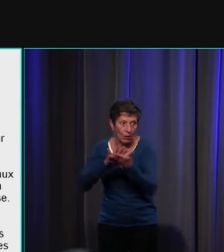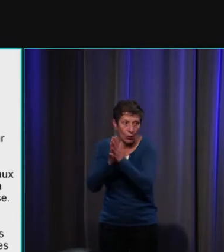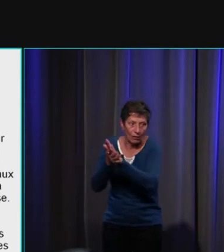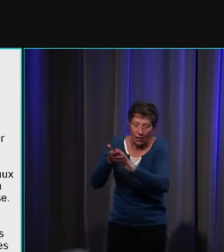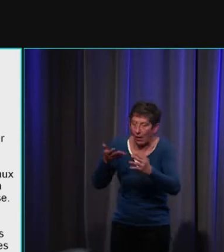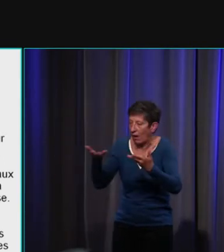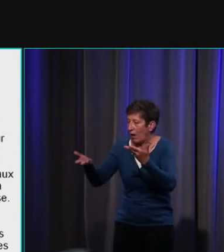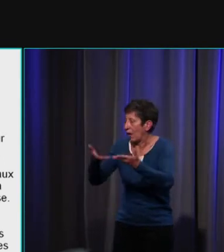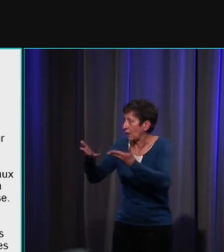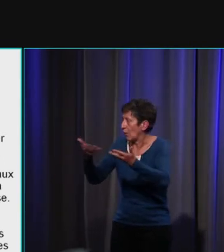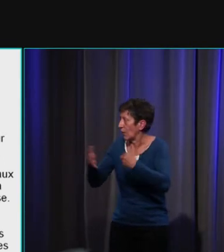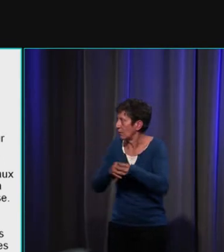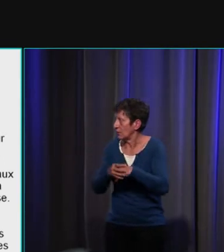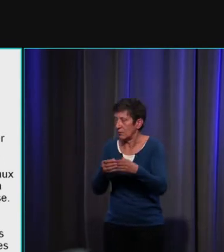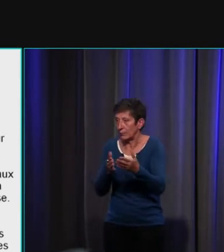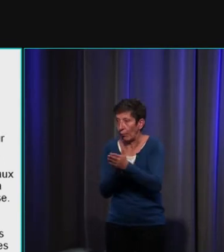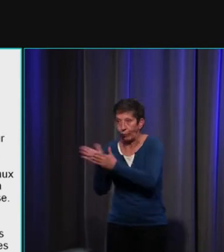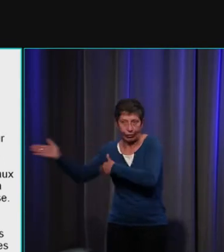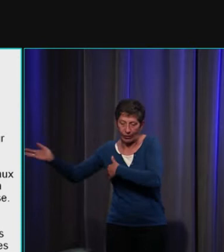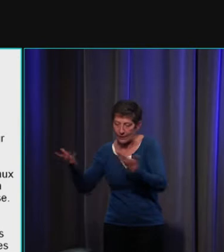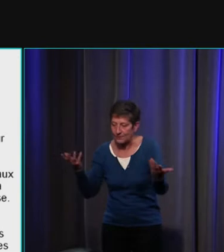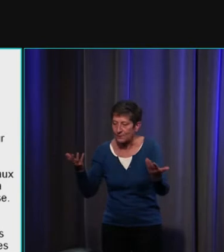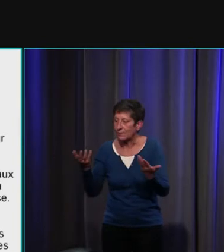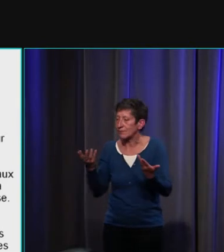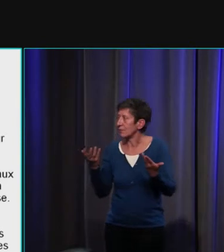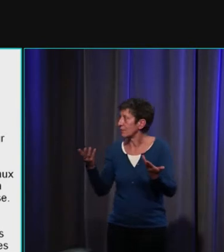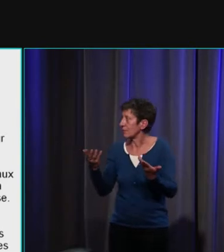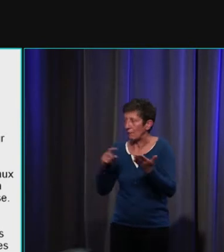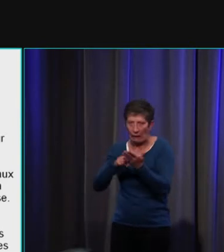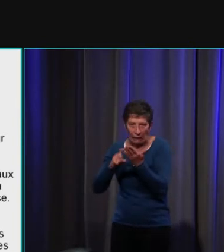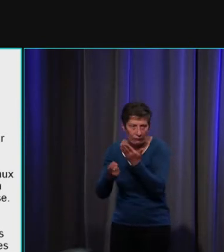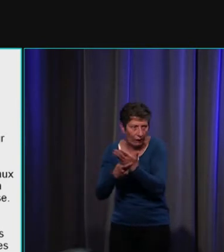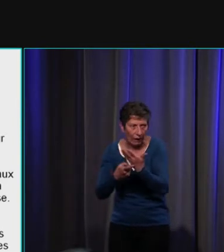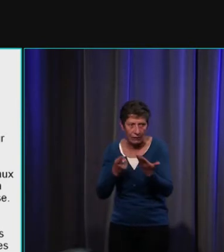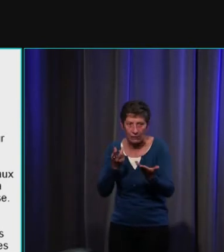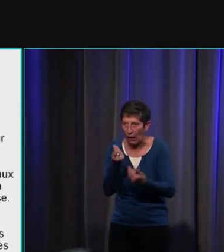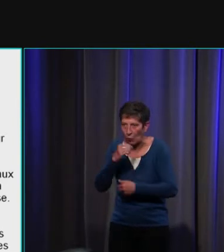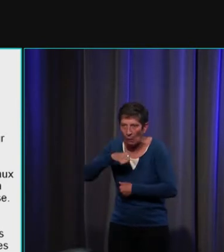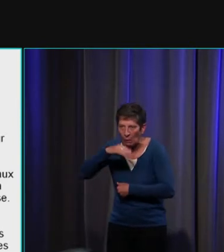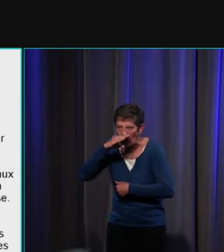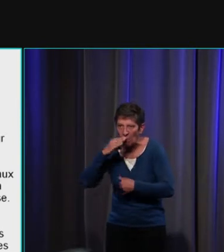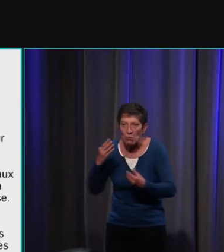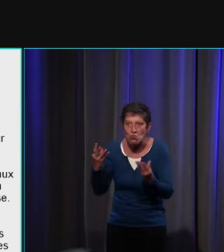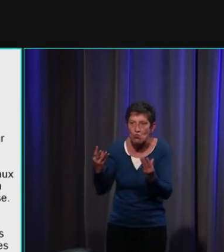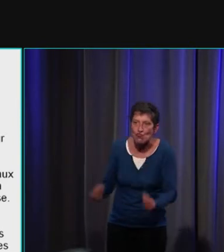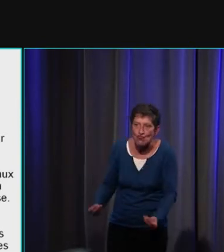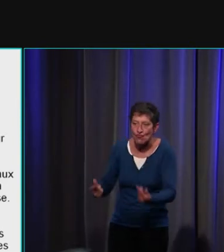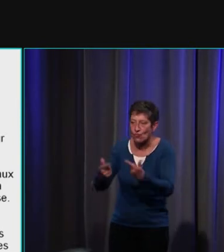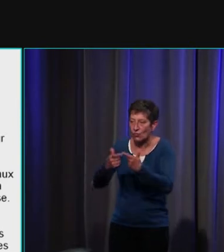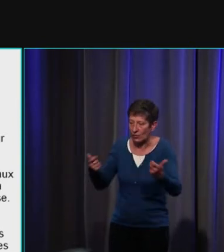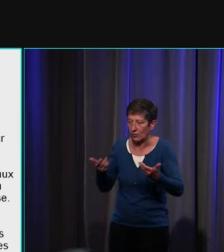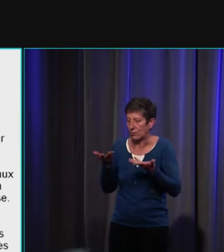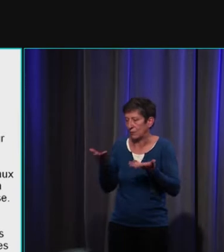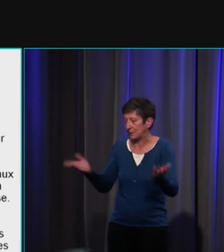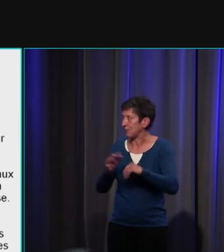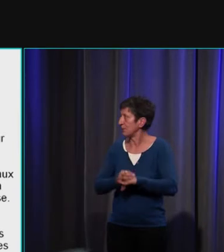stéréotypes que l'on entend parfois traître à programme ou et là vous le trouvez tout le temps